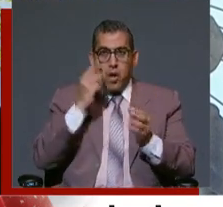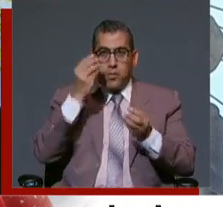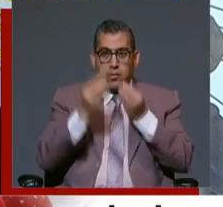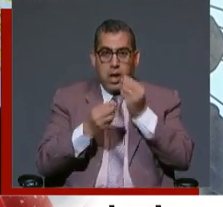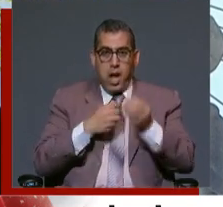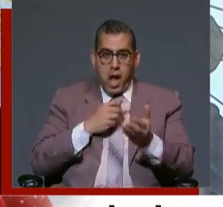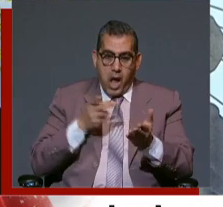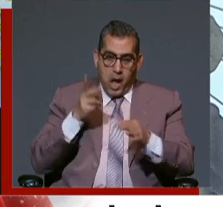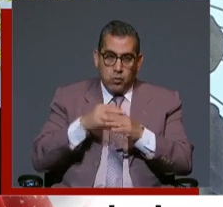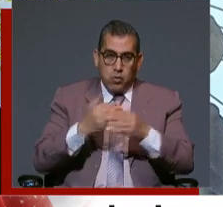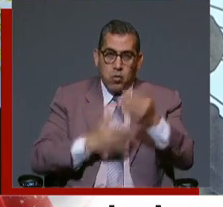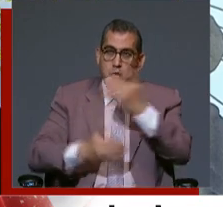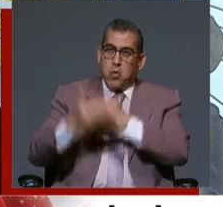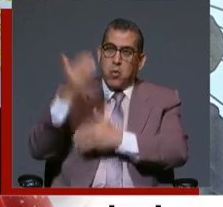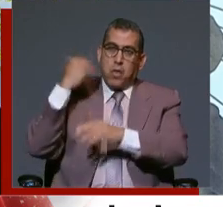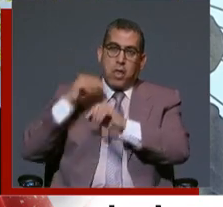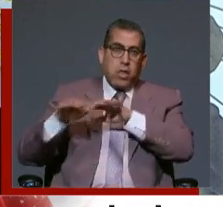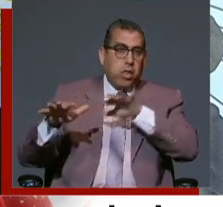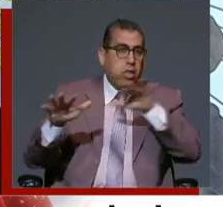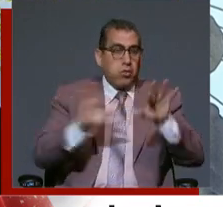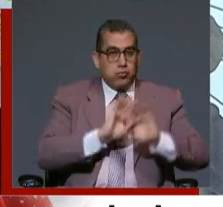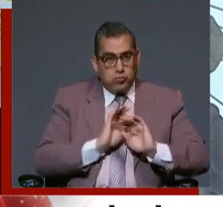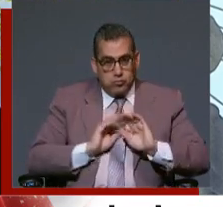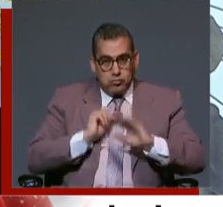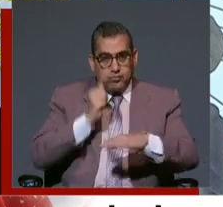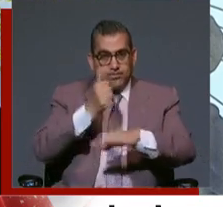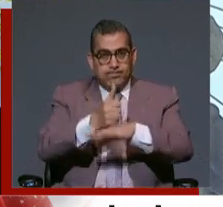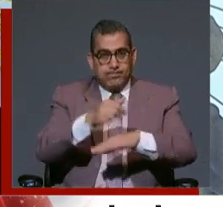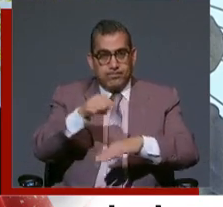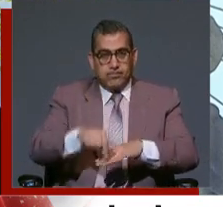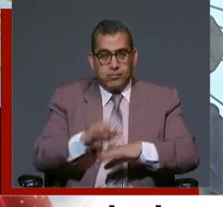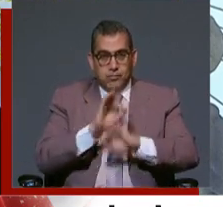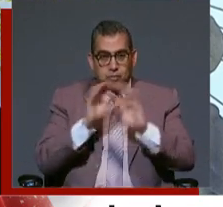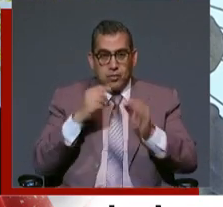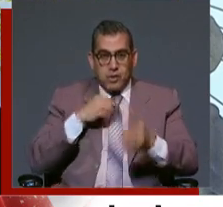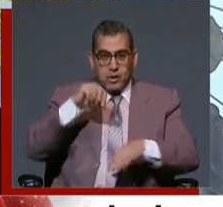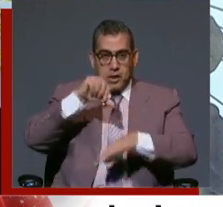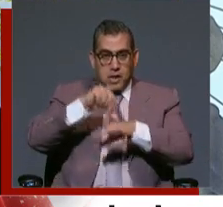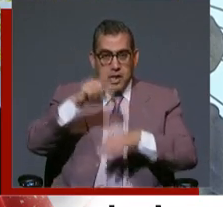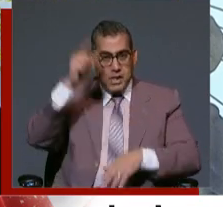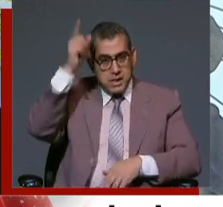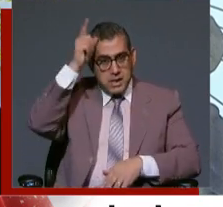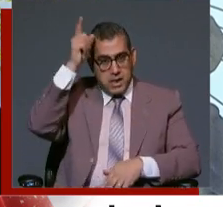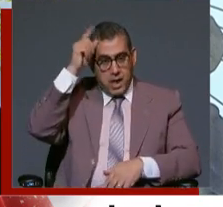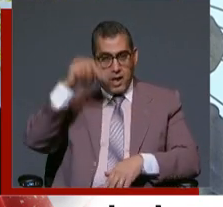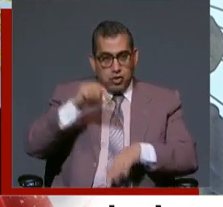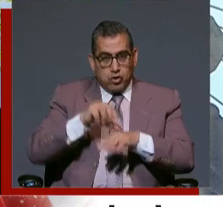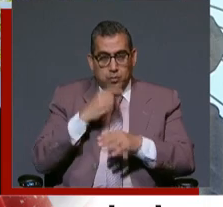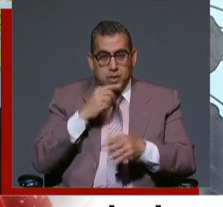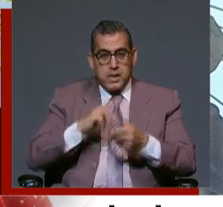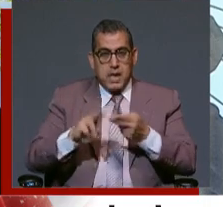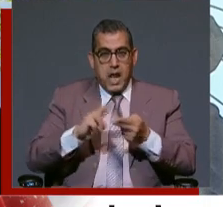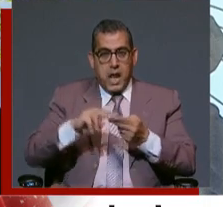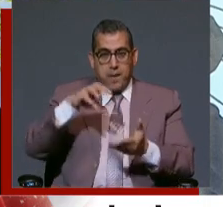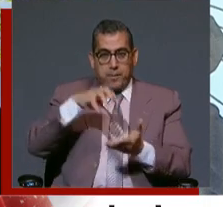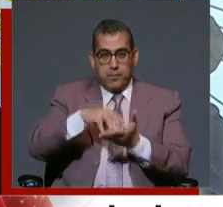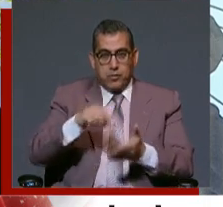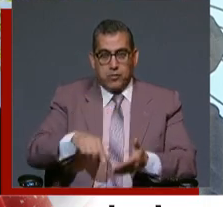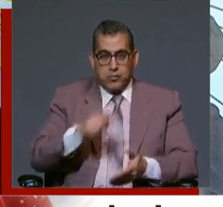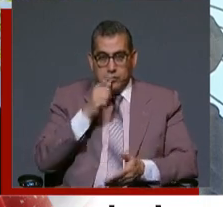بعودتنا بعد وقت وجيز إلى مدينة السلام شرم الشيخ، حيث كنا